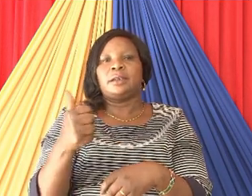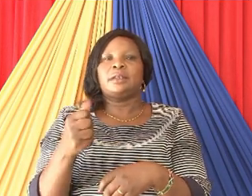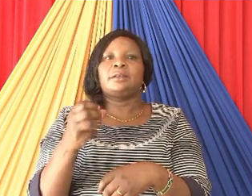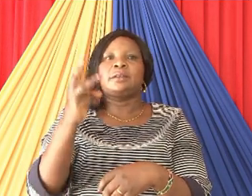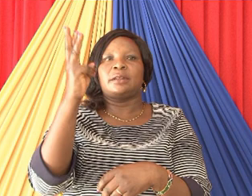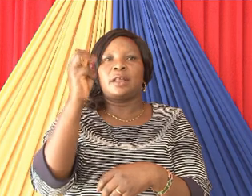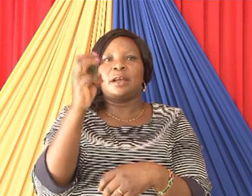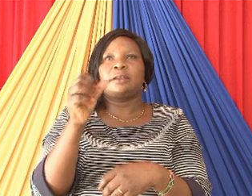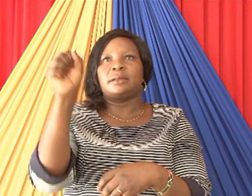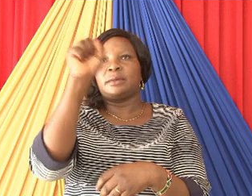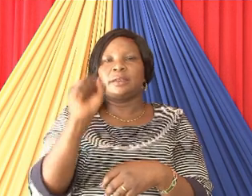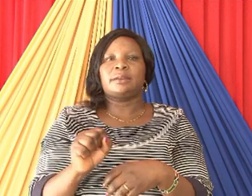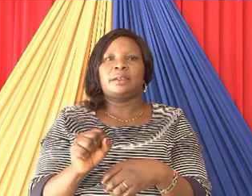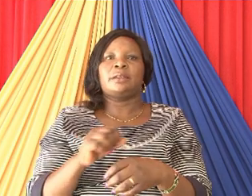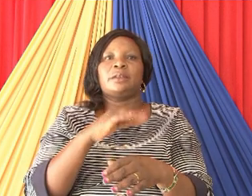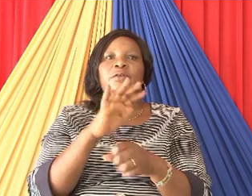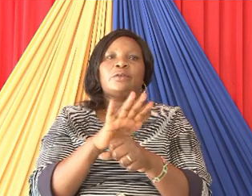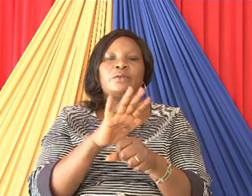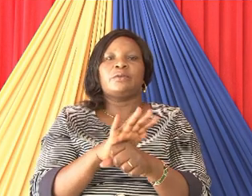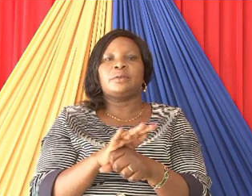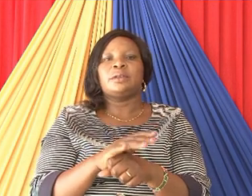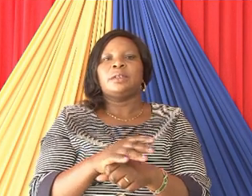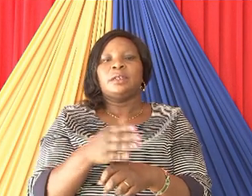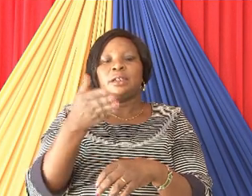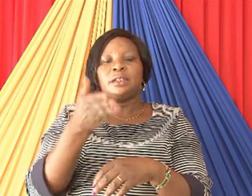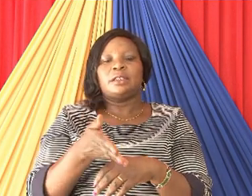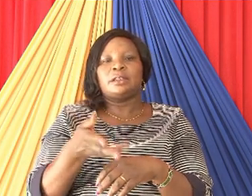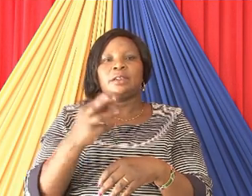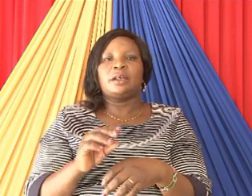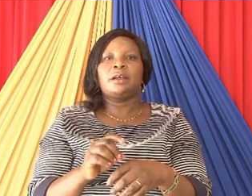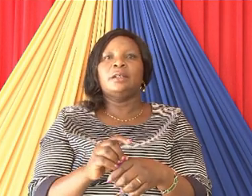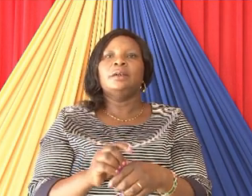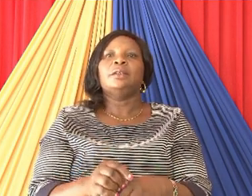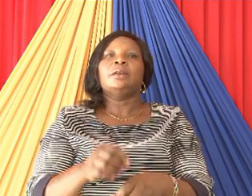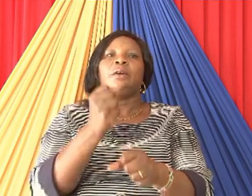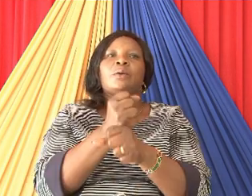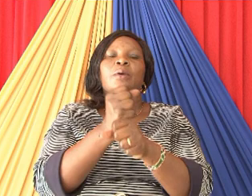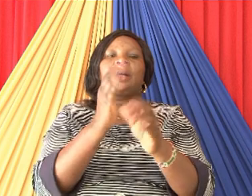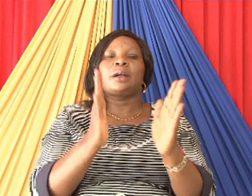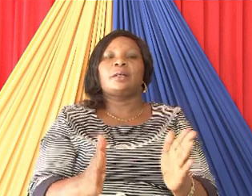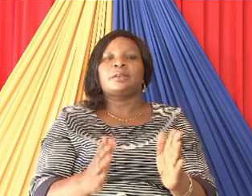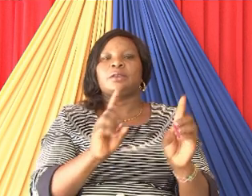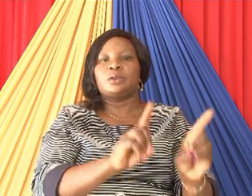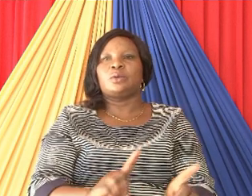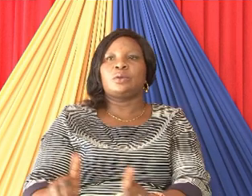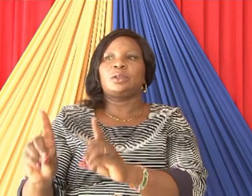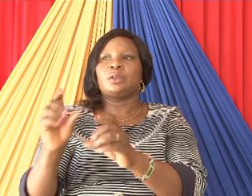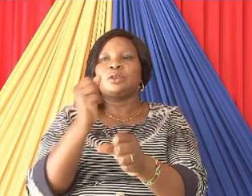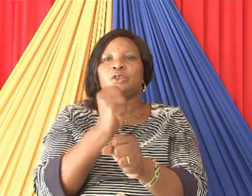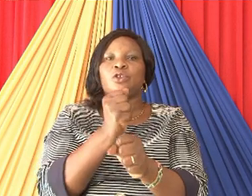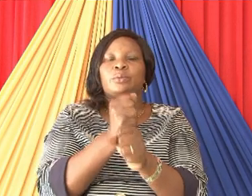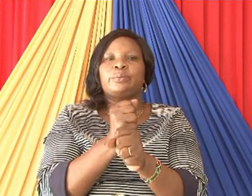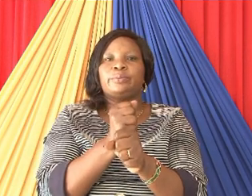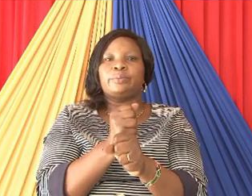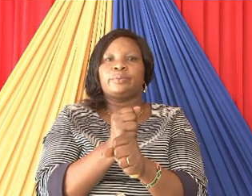30/30. Hawa ni wafanyikazi ambao wanafanya kazi. Japokuwa maandiko